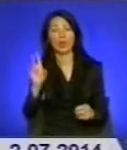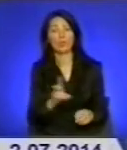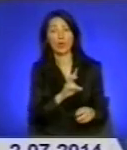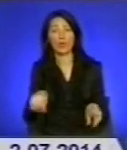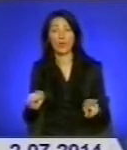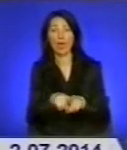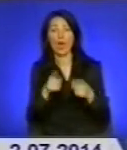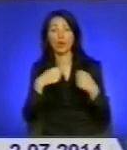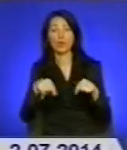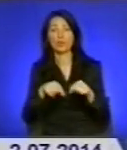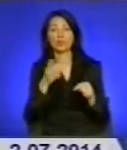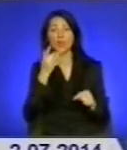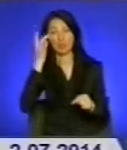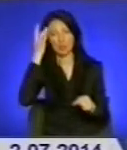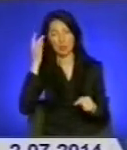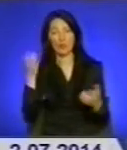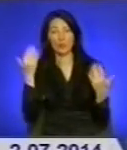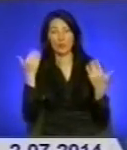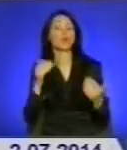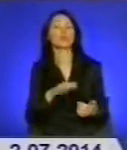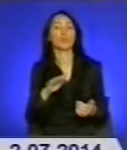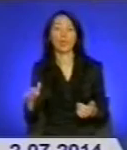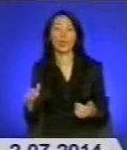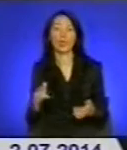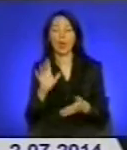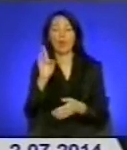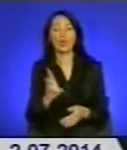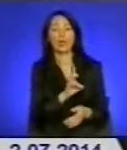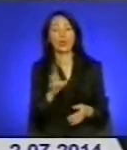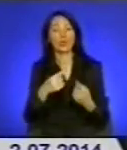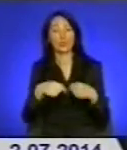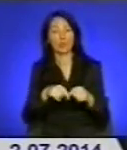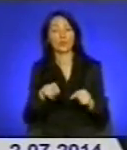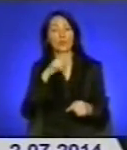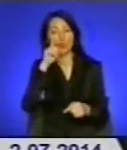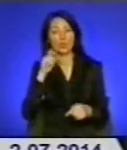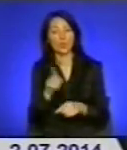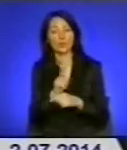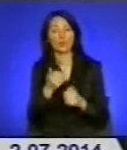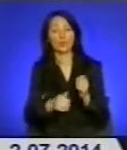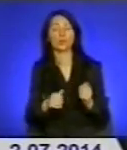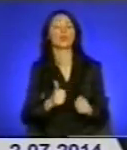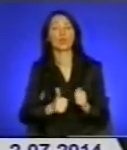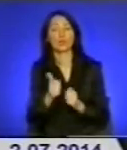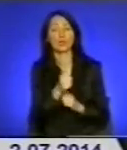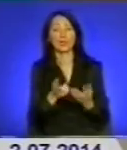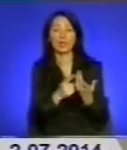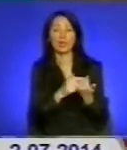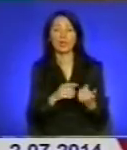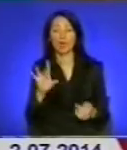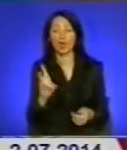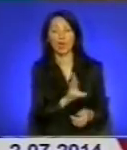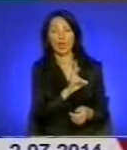літнього відпочинку дітей релігійними організаціями в Україні Тернопільщина Серед лідерів за кількістю релігійних організацій